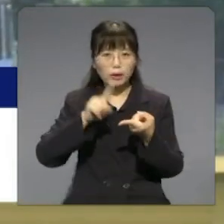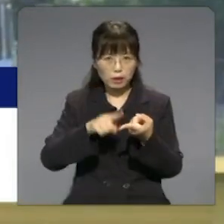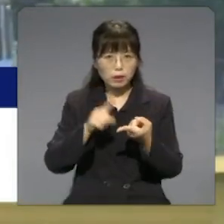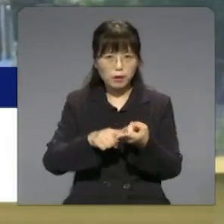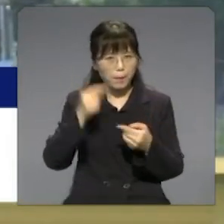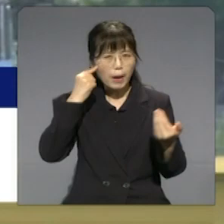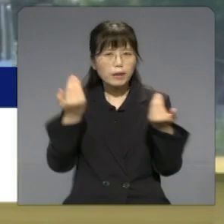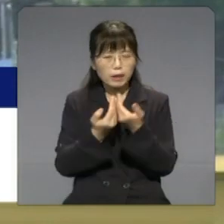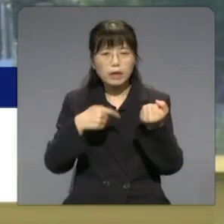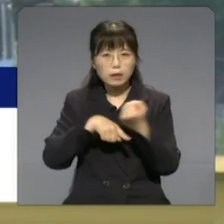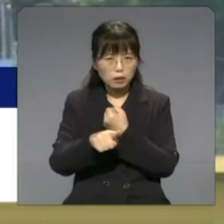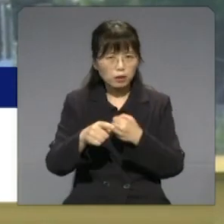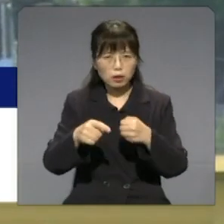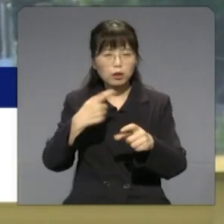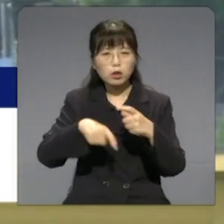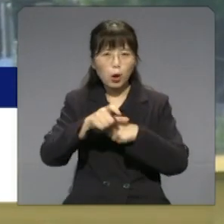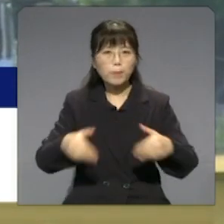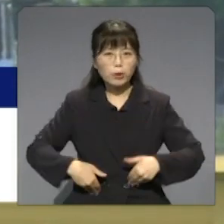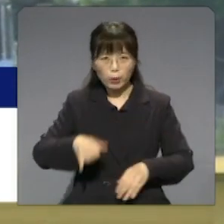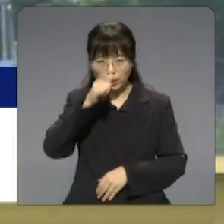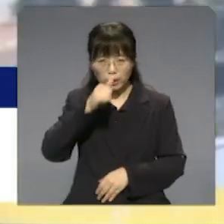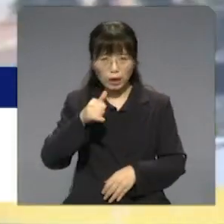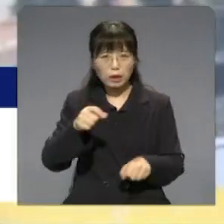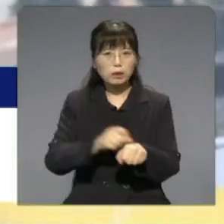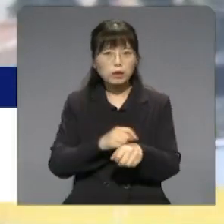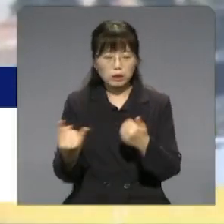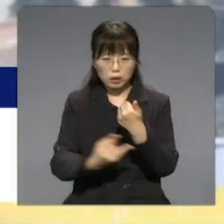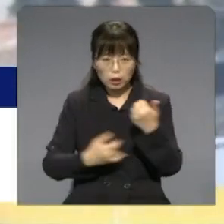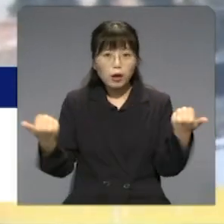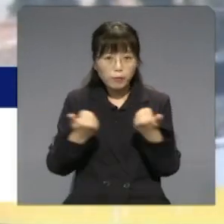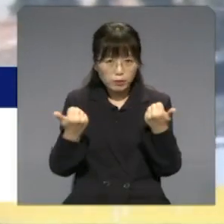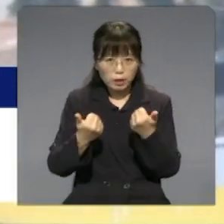반대 의견을 더 들을 필요가 있다는 특위 협의체